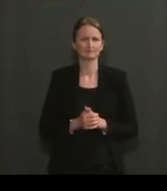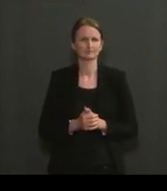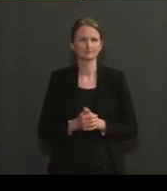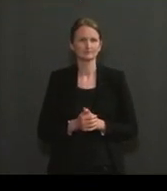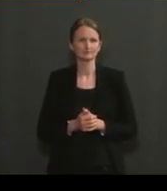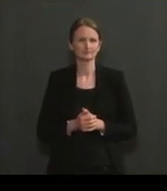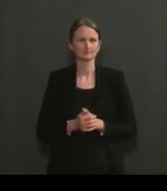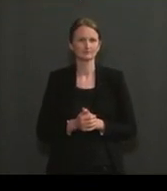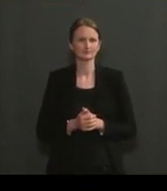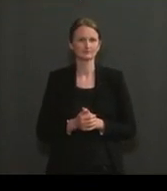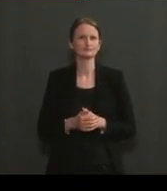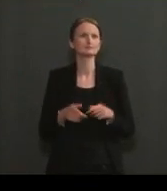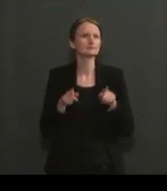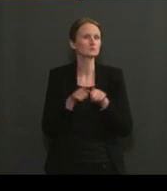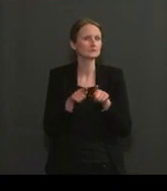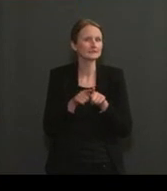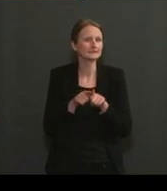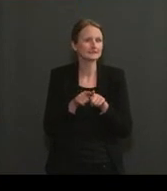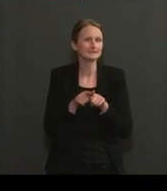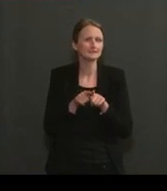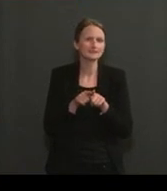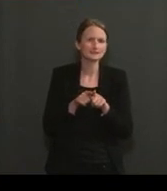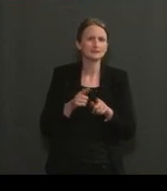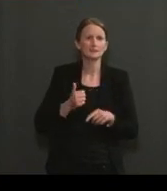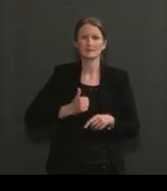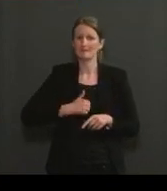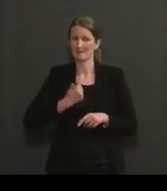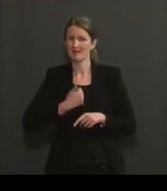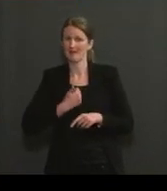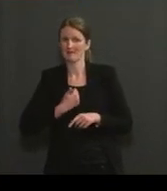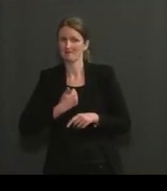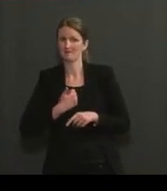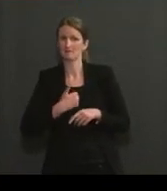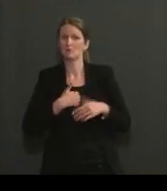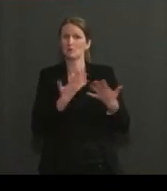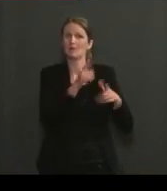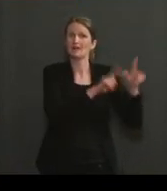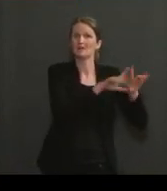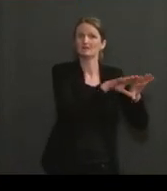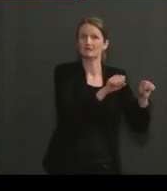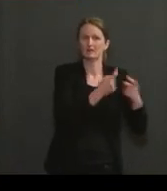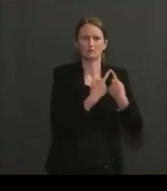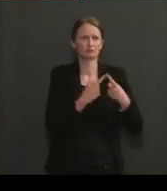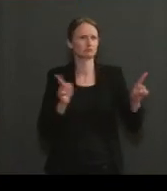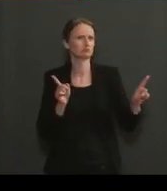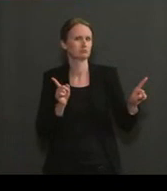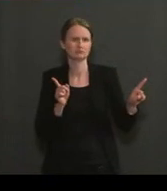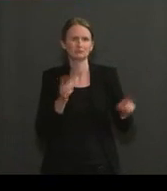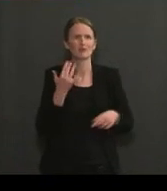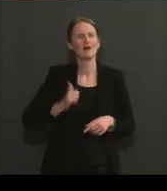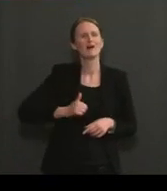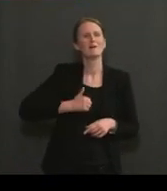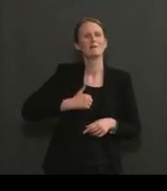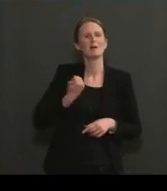Il faut savoir aussi que par rapport à des tests de laboratoire, ces tests qui sont aménagés pour être pratiques sont